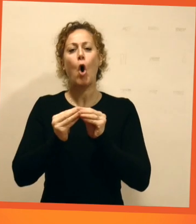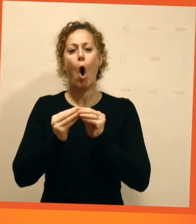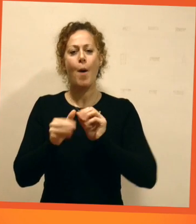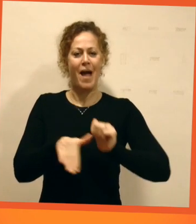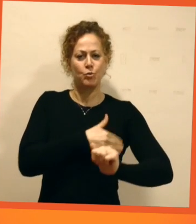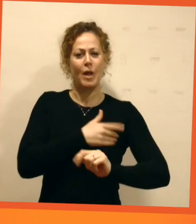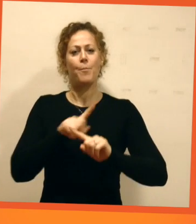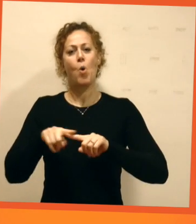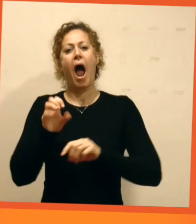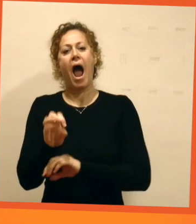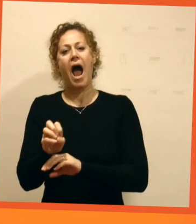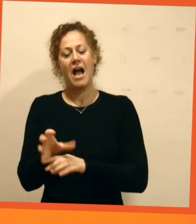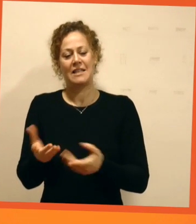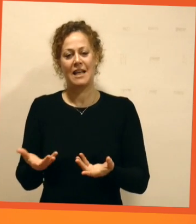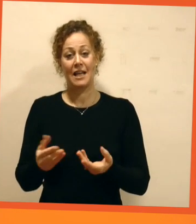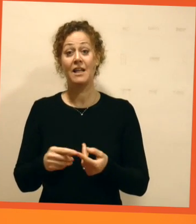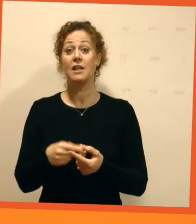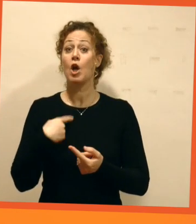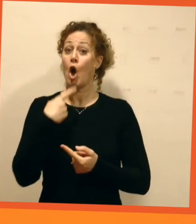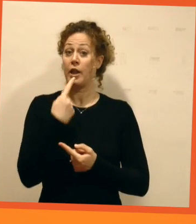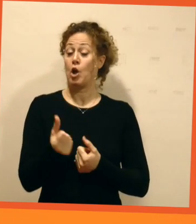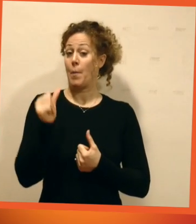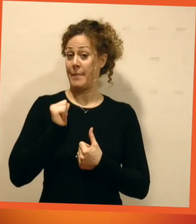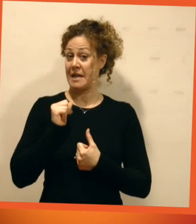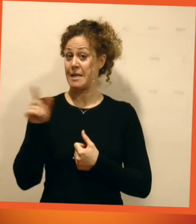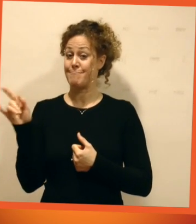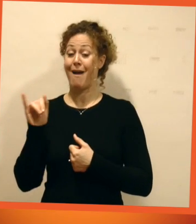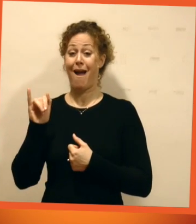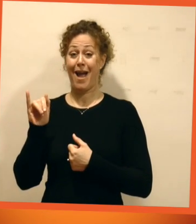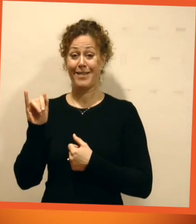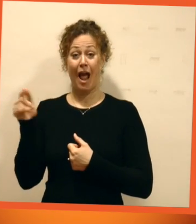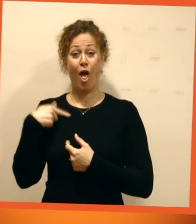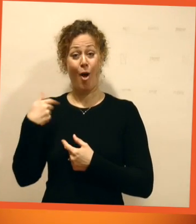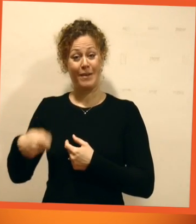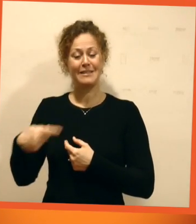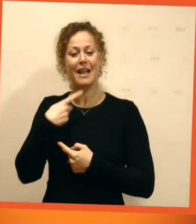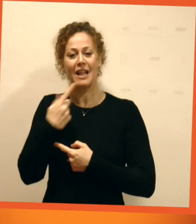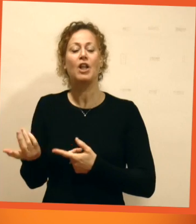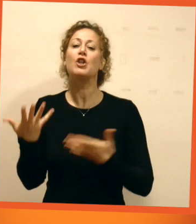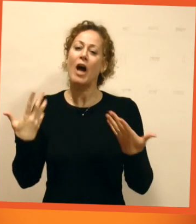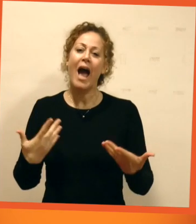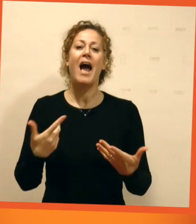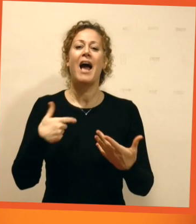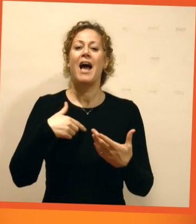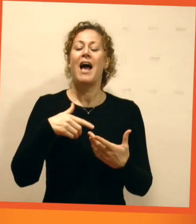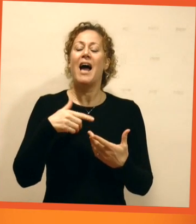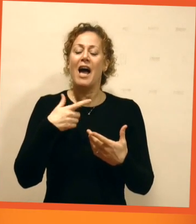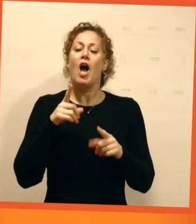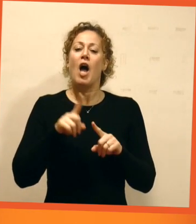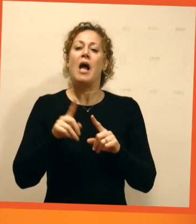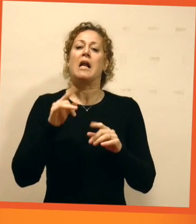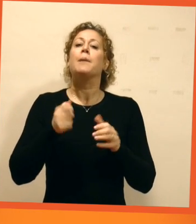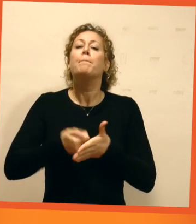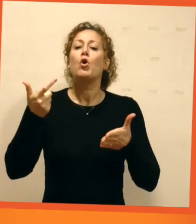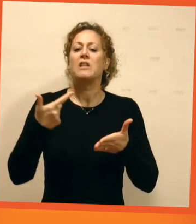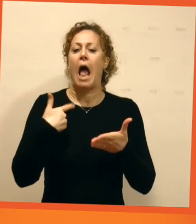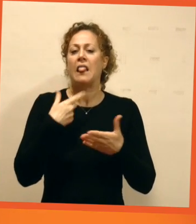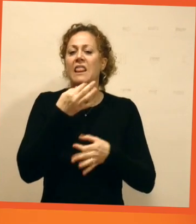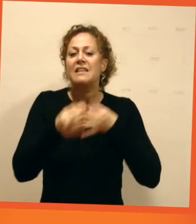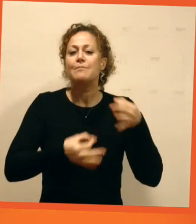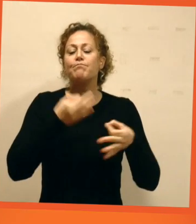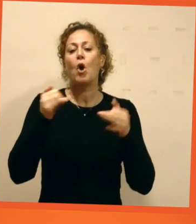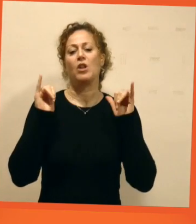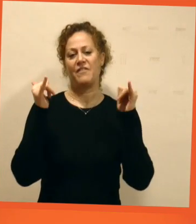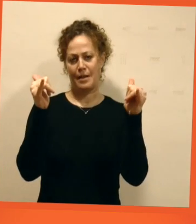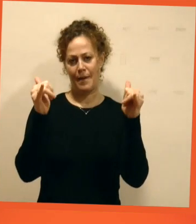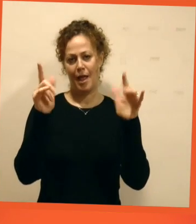si divertano i bambini, ma anche i ragazzi, gli adulti. L'importante è il divertimento. Poi ovvio anche imparare un po' di tecnica, però la parte principale è